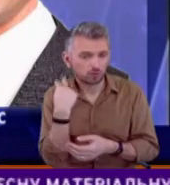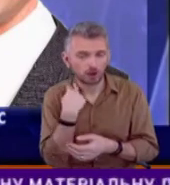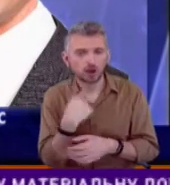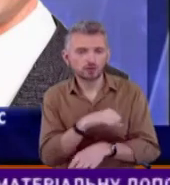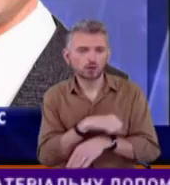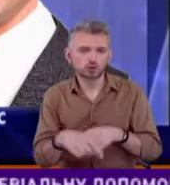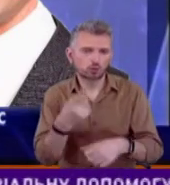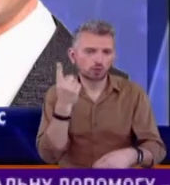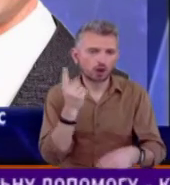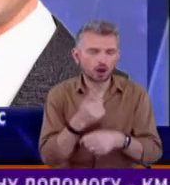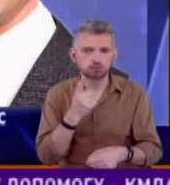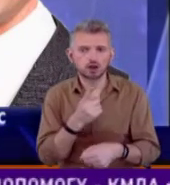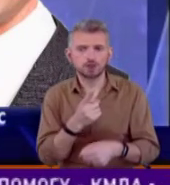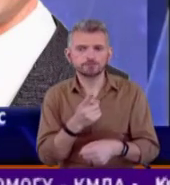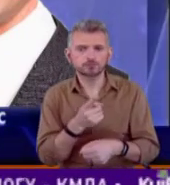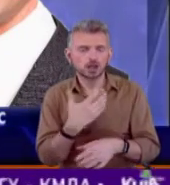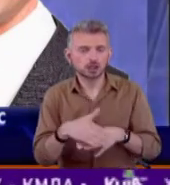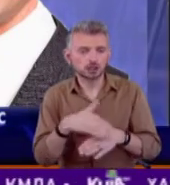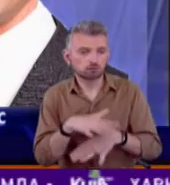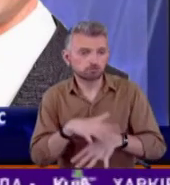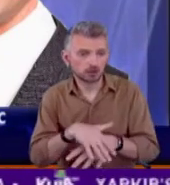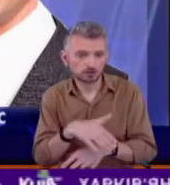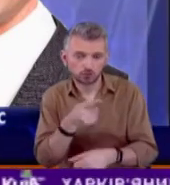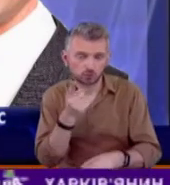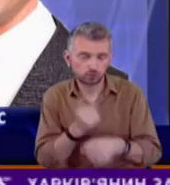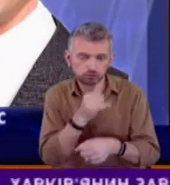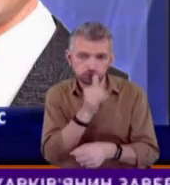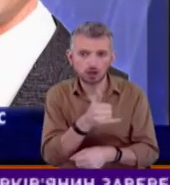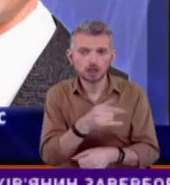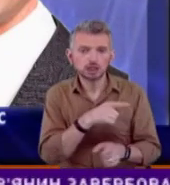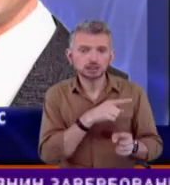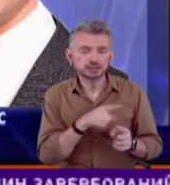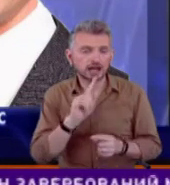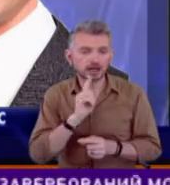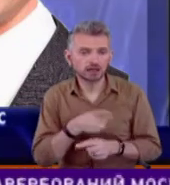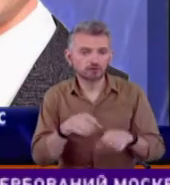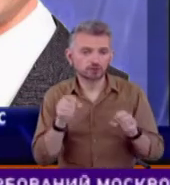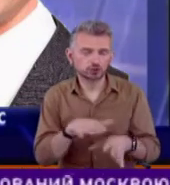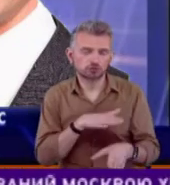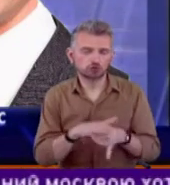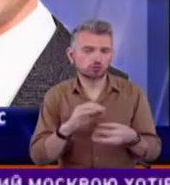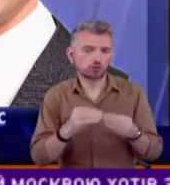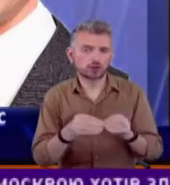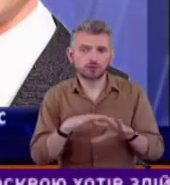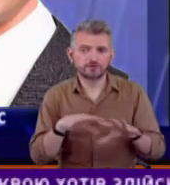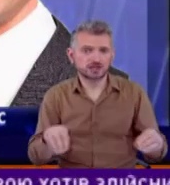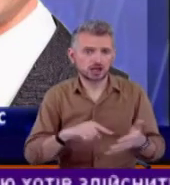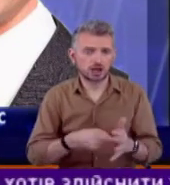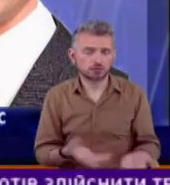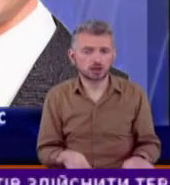кордон, аліменщики там не отримують кредит в банки, аліменщики ще за цей рік вирішилася абсолютно проблема. Все,